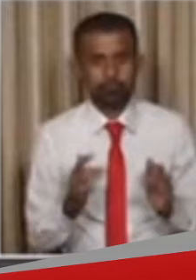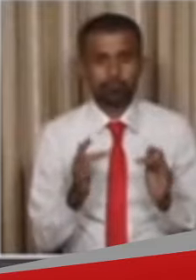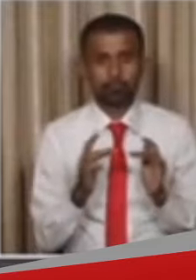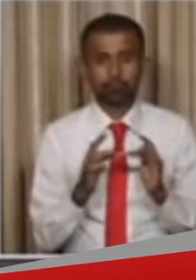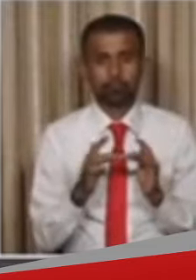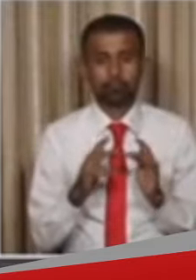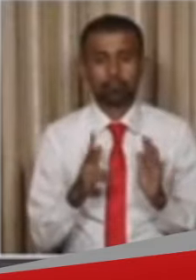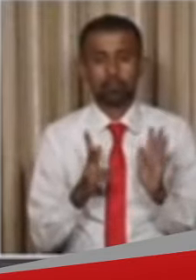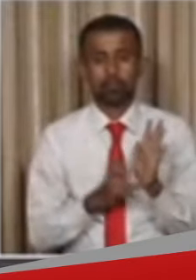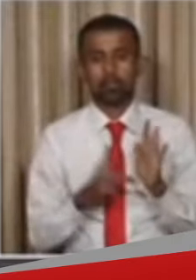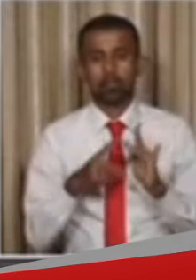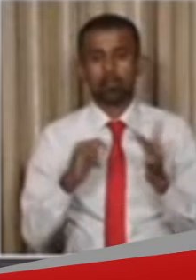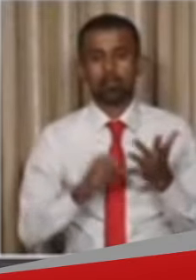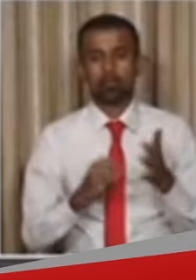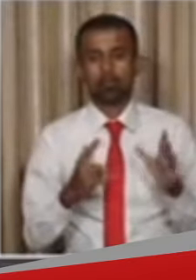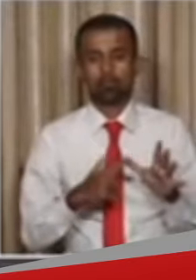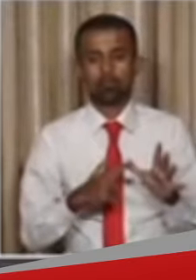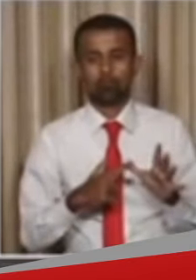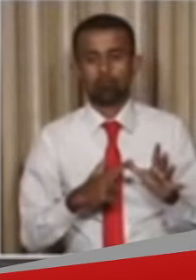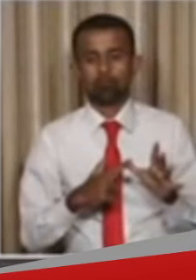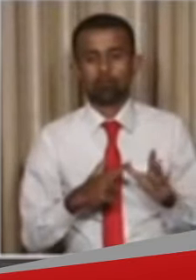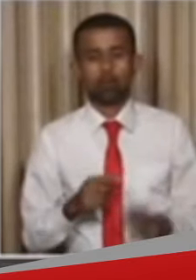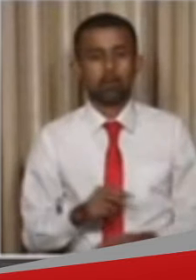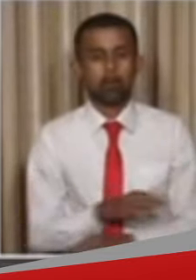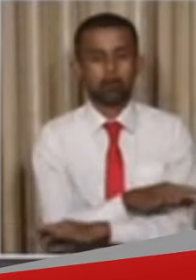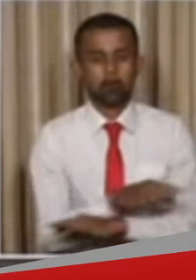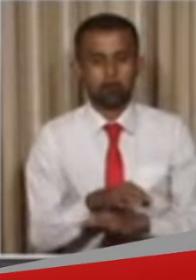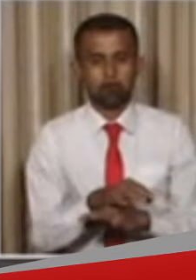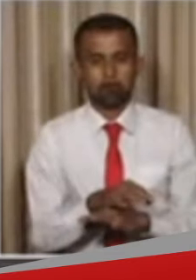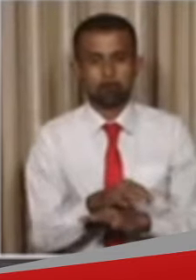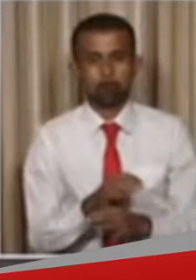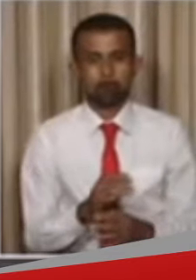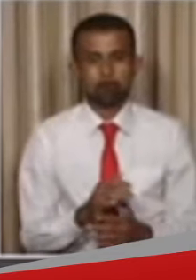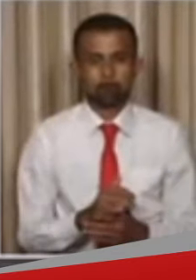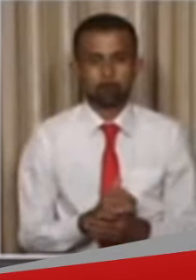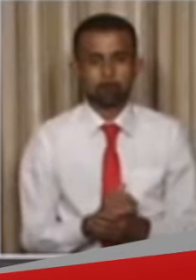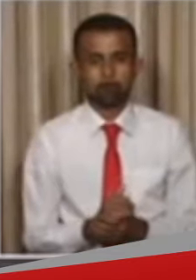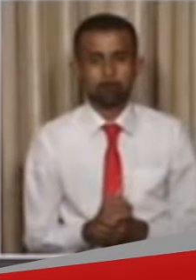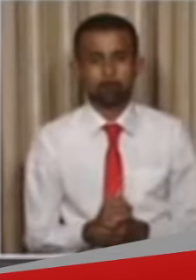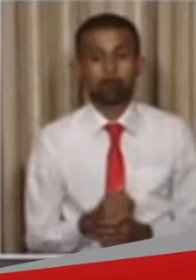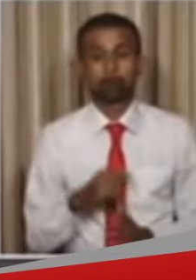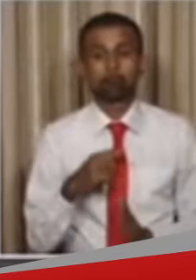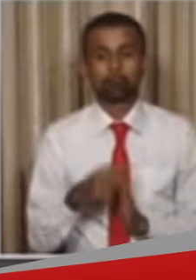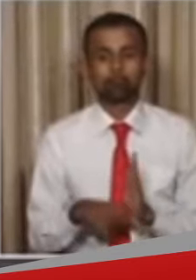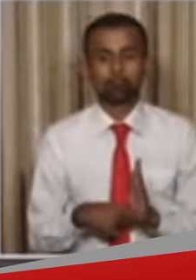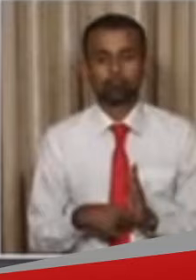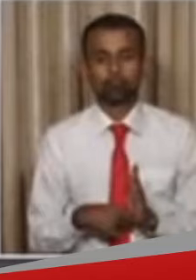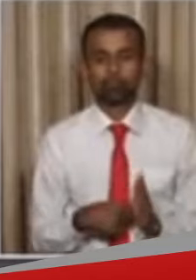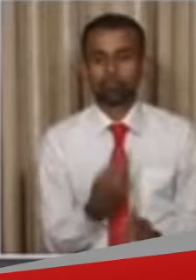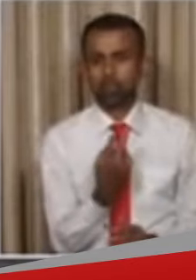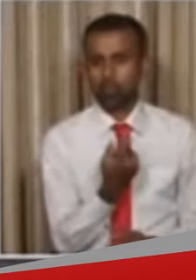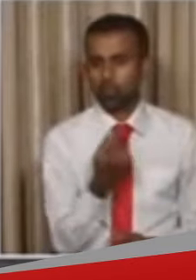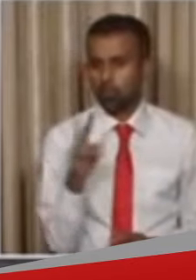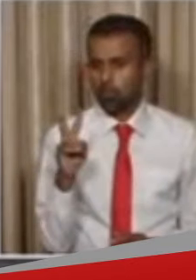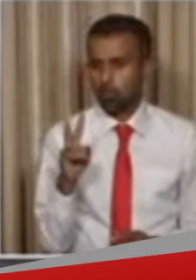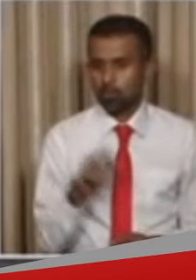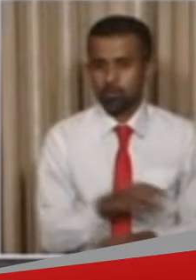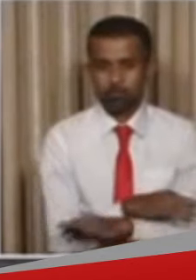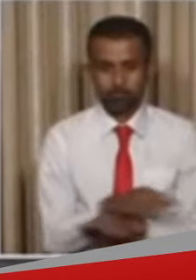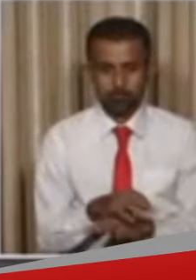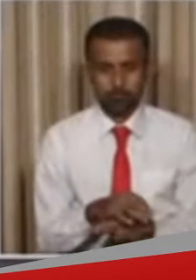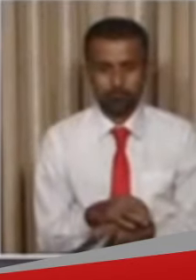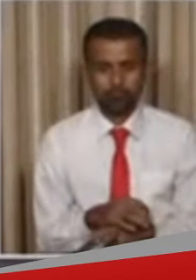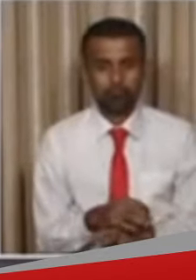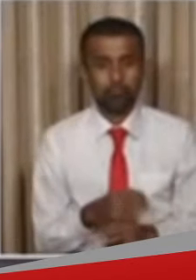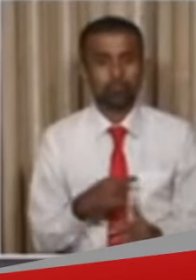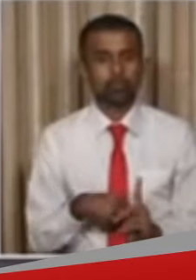වීසා ලබා ගැනීම සඳහා වූ ක්‍රමවේදයක් සඳහා මෙන 2012 ඉඳලා තිබිච්ච ක්‍රමවේදය වැඩි